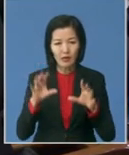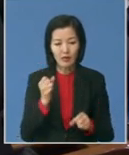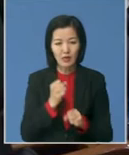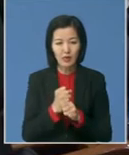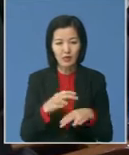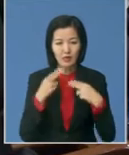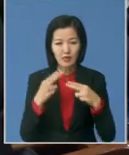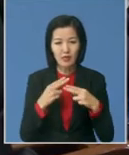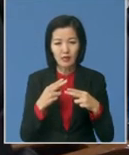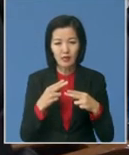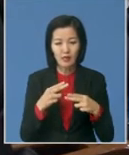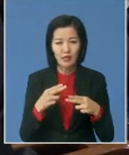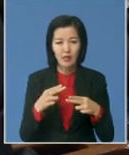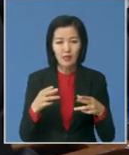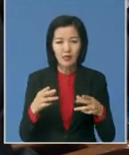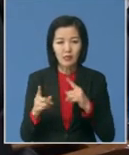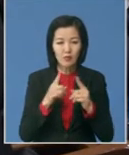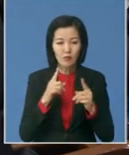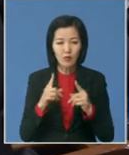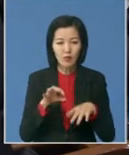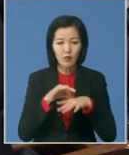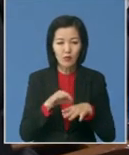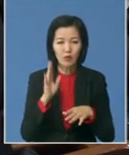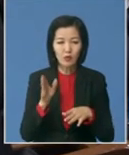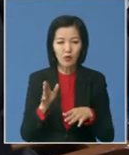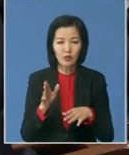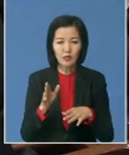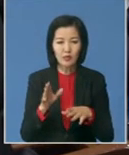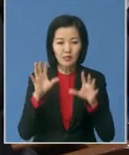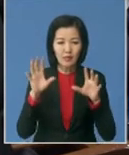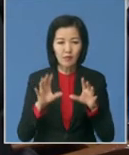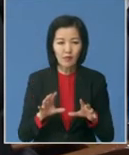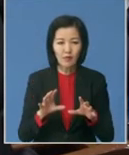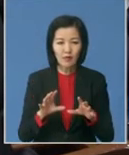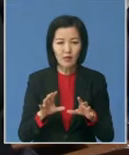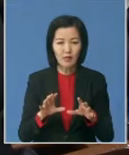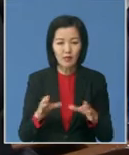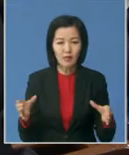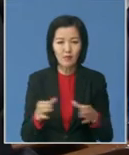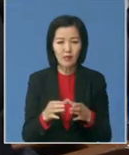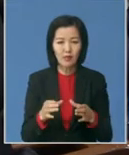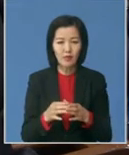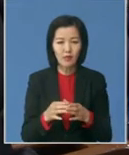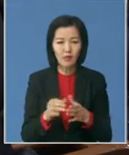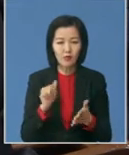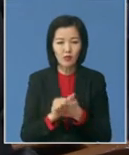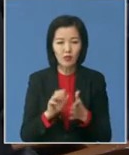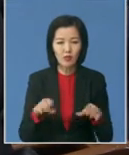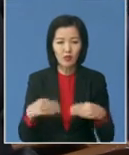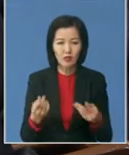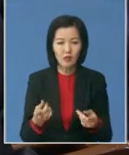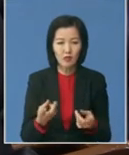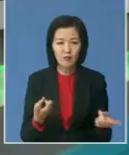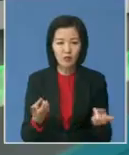бойынша семинар өткізілсін. Қабылданған шаралар туралы заңмен белгіленген мерзімде департаментке растайтын құжаттарды бірге ақпарат берілсін.